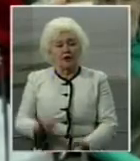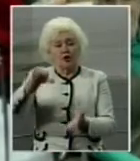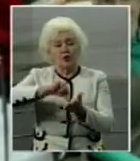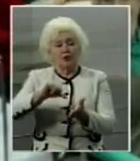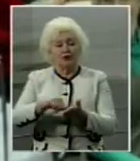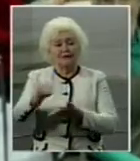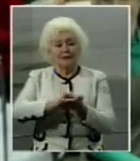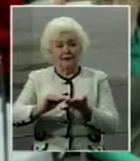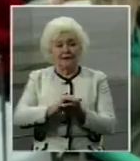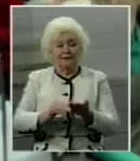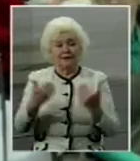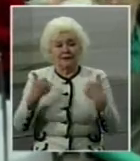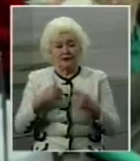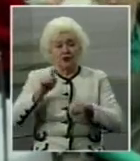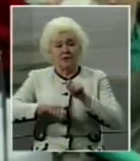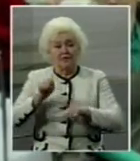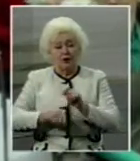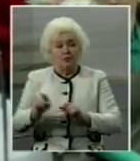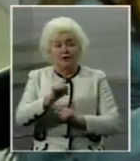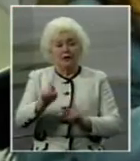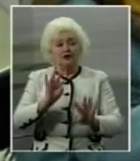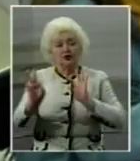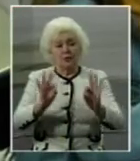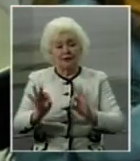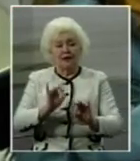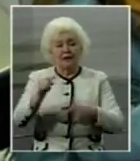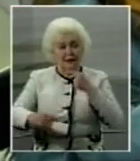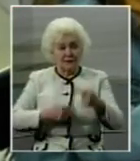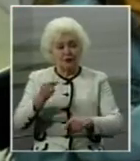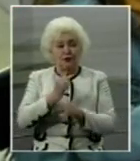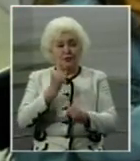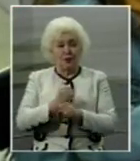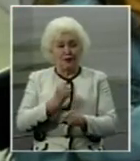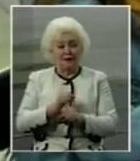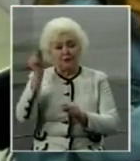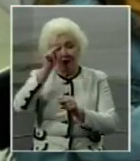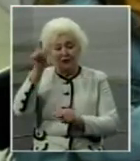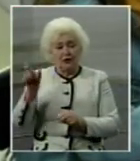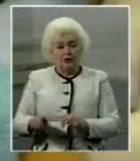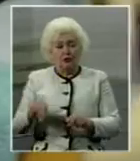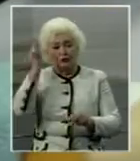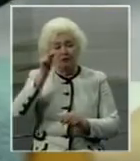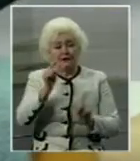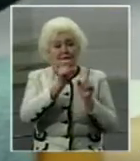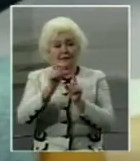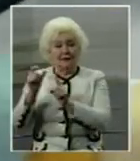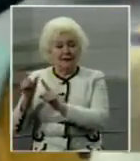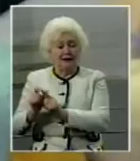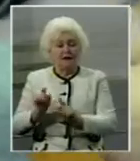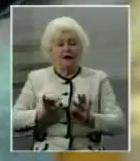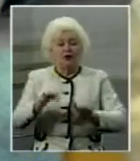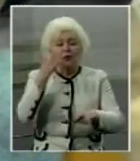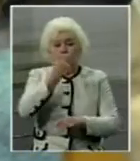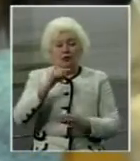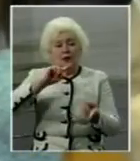Учасники тренінгу на собі випробовують фонетичні вправи, які згодом робитимуть з учнями. Відтепер вивчення складів на уроках мови перетвориться на